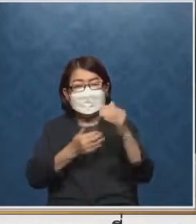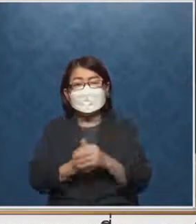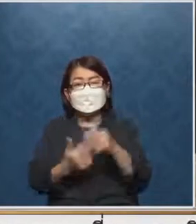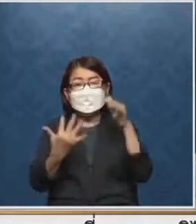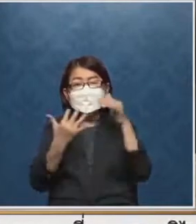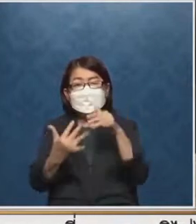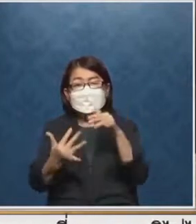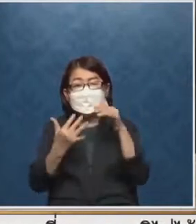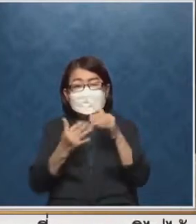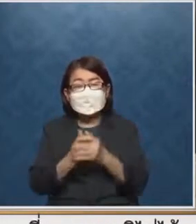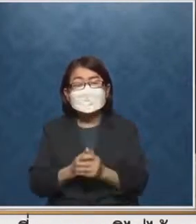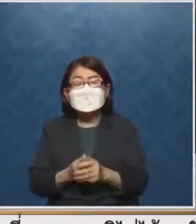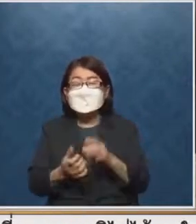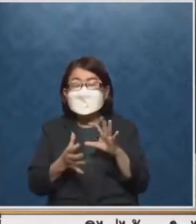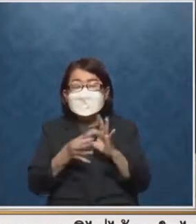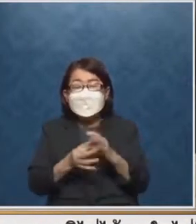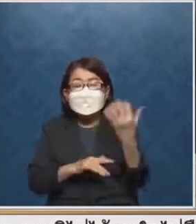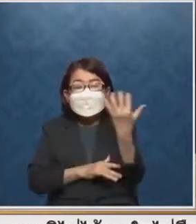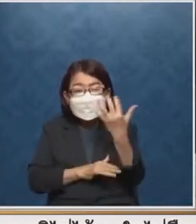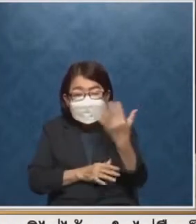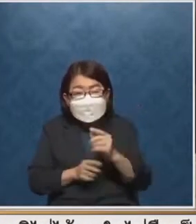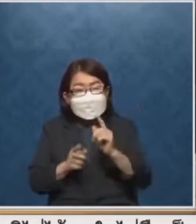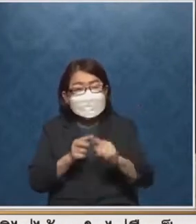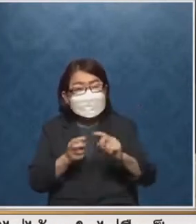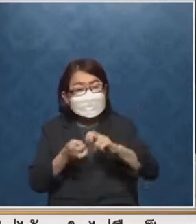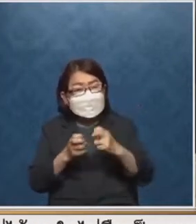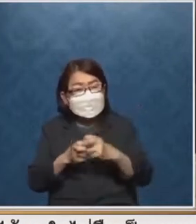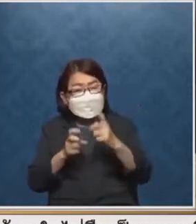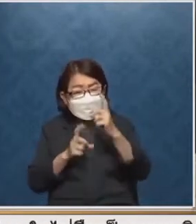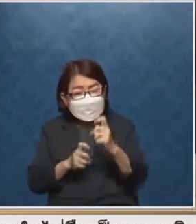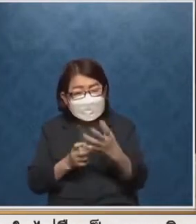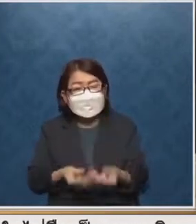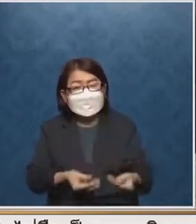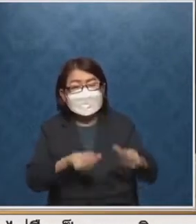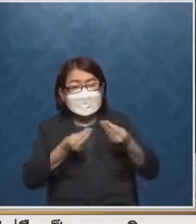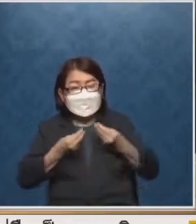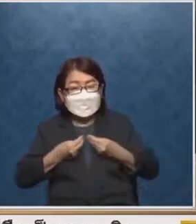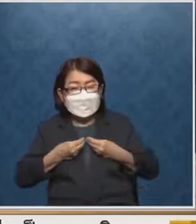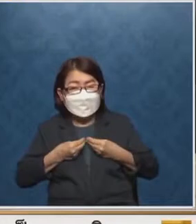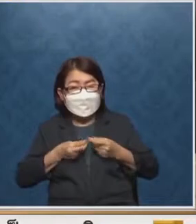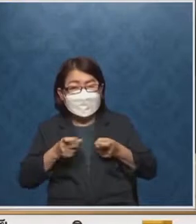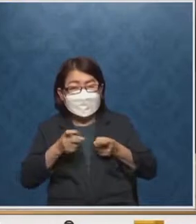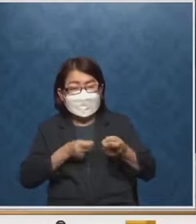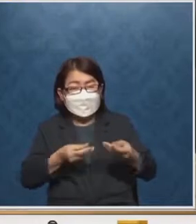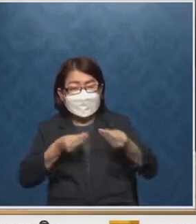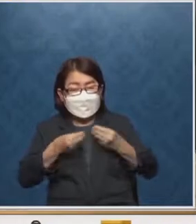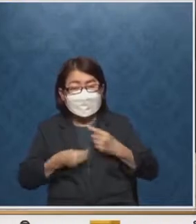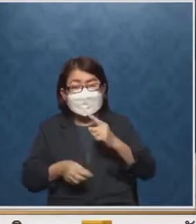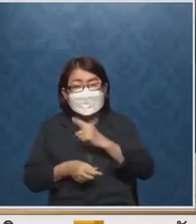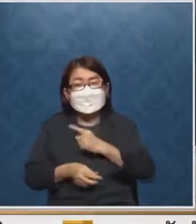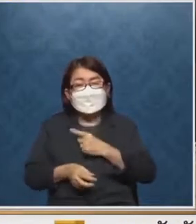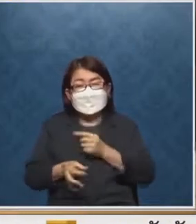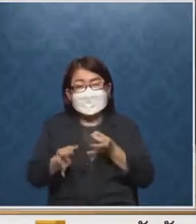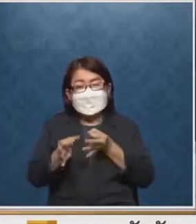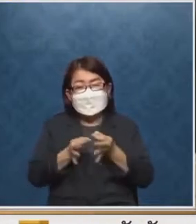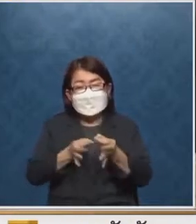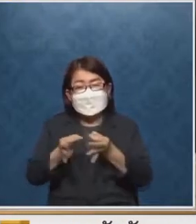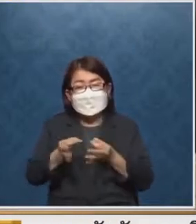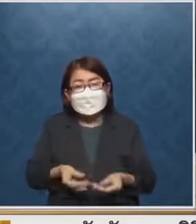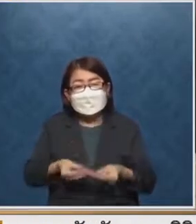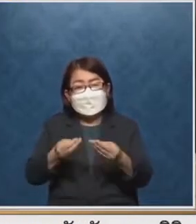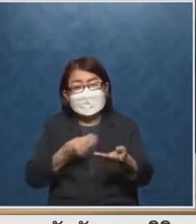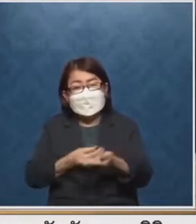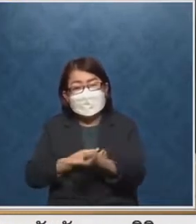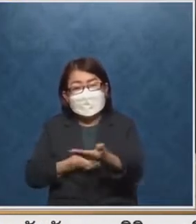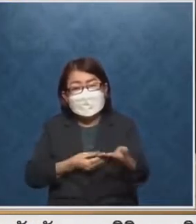รค์ได้รับมอบหมายจากท่านประธานกรรมการกองทุนให้มาชี้แจงประกอบการพิจารณ